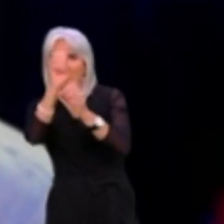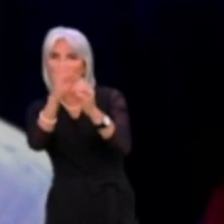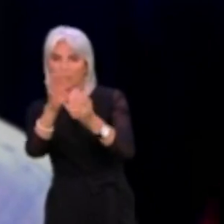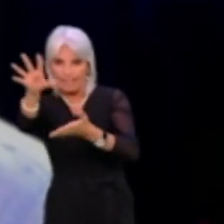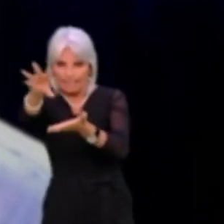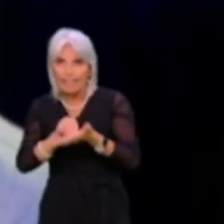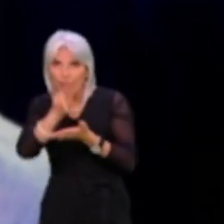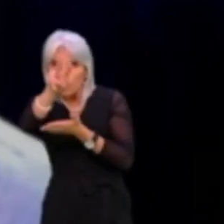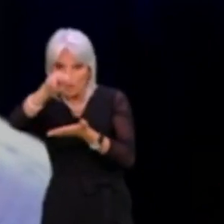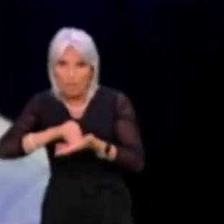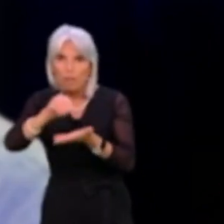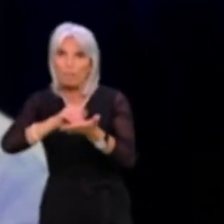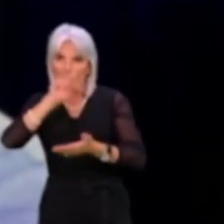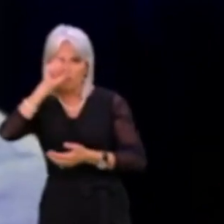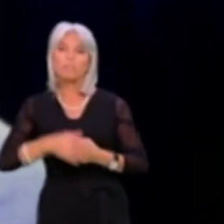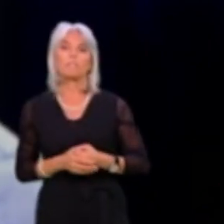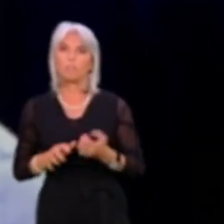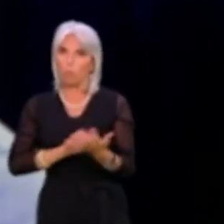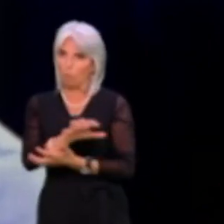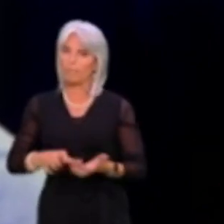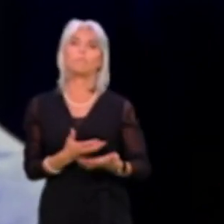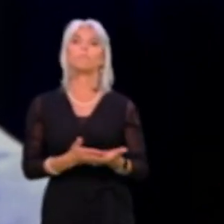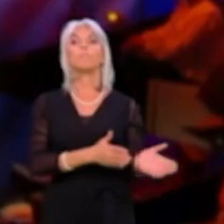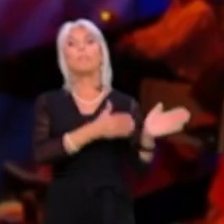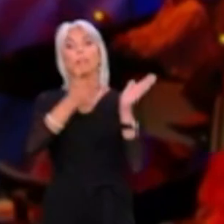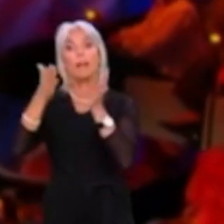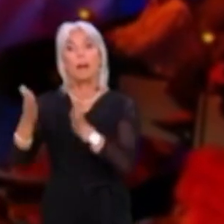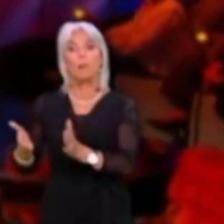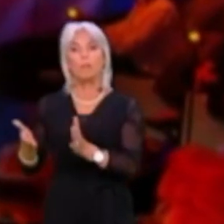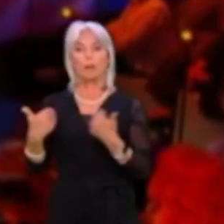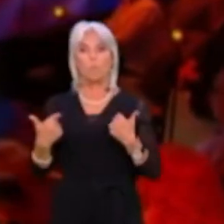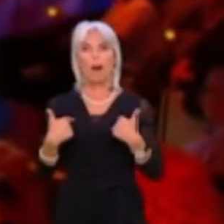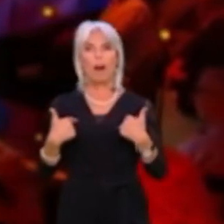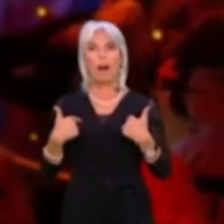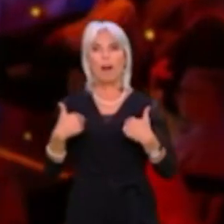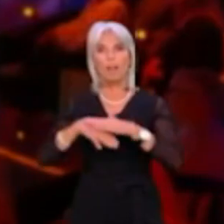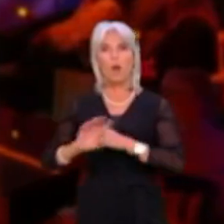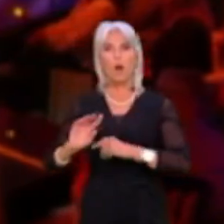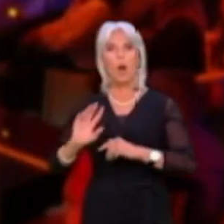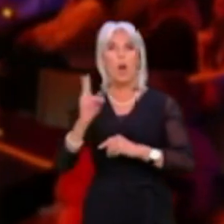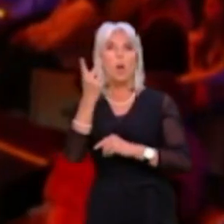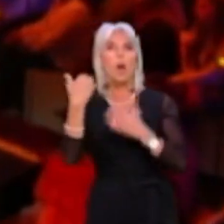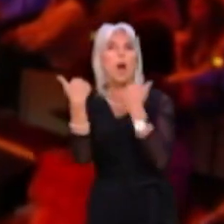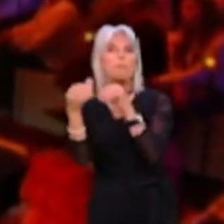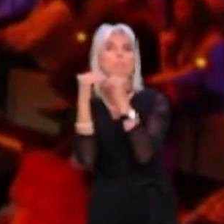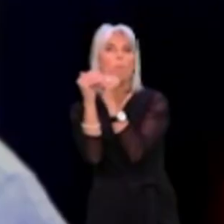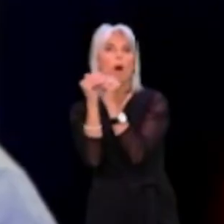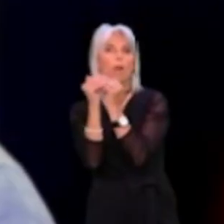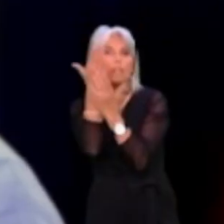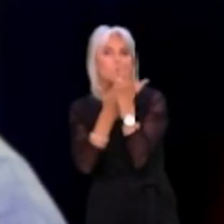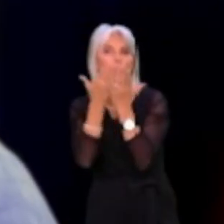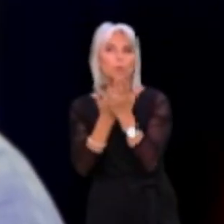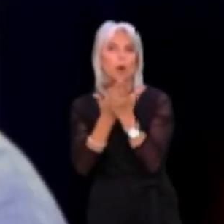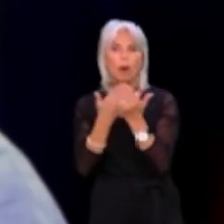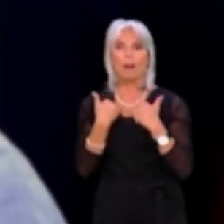sur mon clavier en même temps, c'est très compliqué. Et puis par exemple, je suis dans un cote, dans un bâtiment en colocation